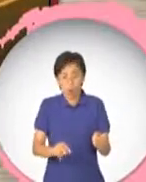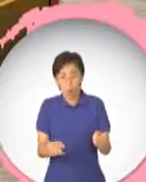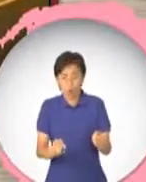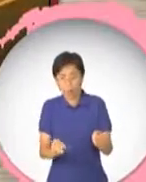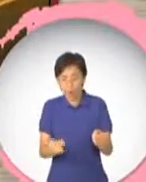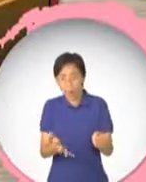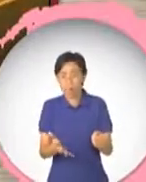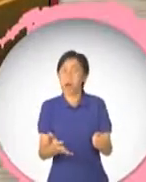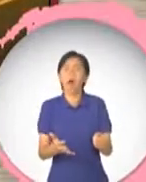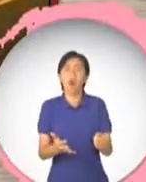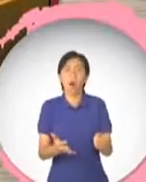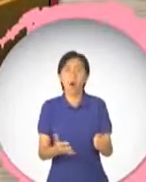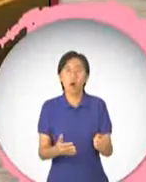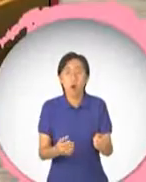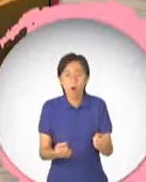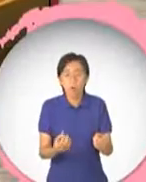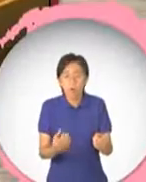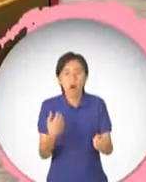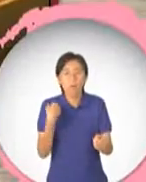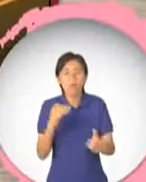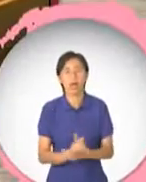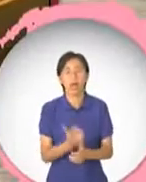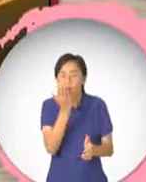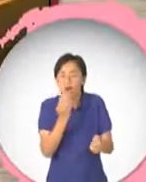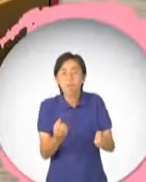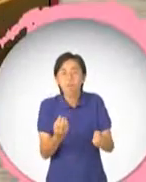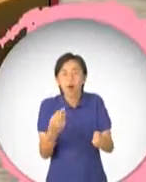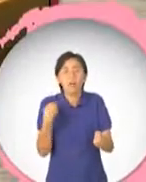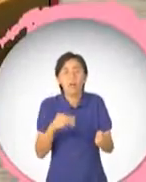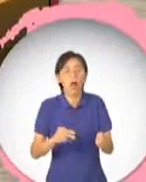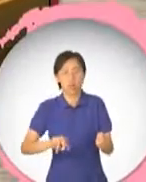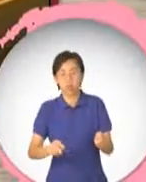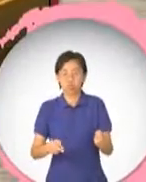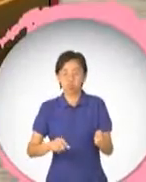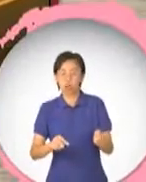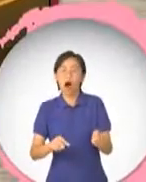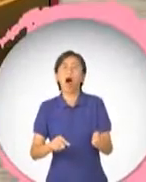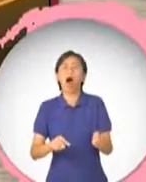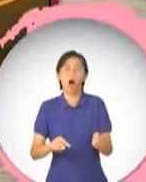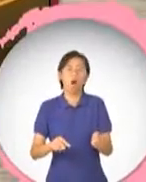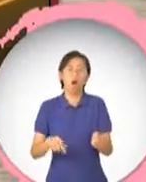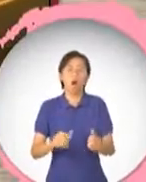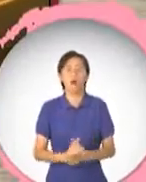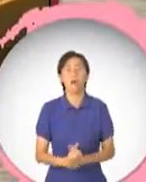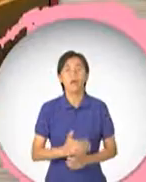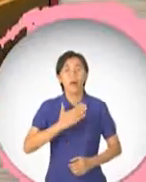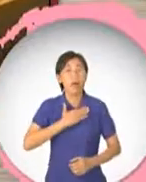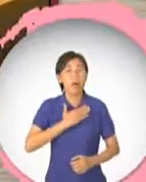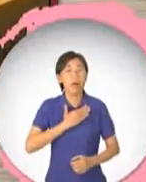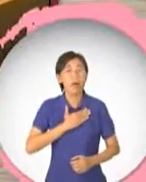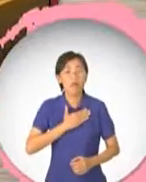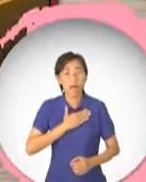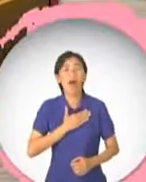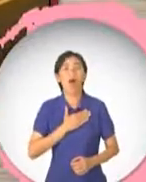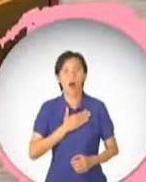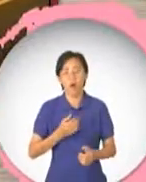อะค่ะมันจะมีฟองอากาศเมื่อมันมีฟองอากาศเนี่ยมันจะไม่ยอมจมอยู่ในน้ำมันนะคะเพราะฉะน ั้ นเราอาจจะทอดลำบ